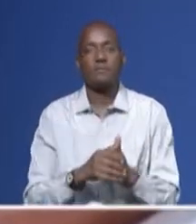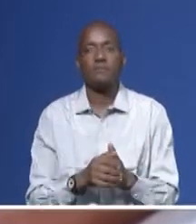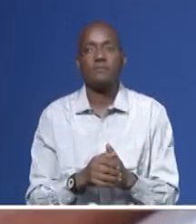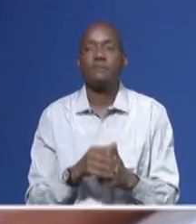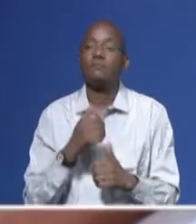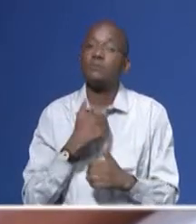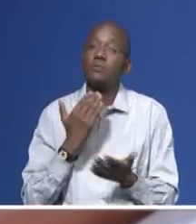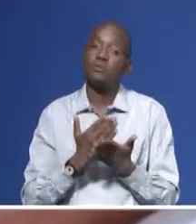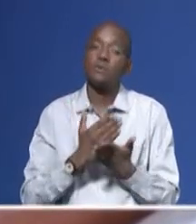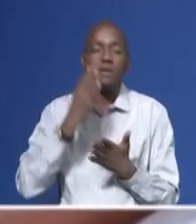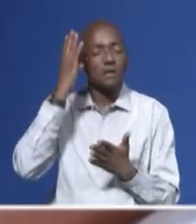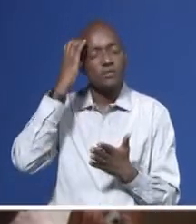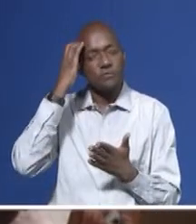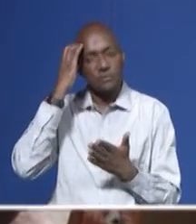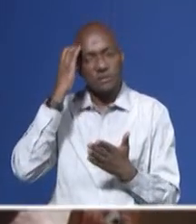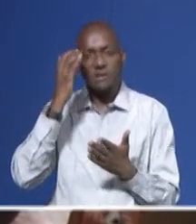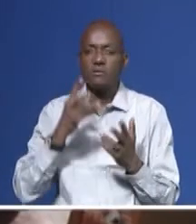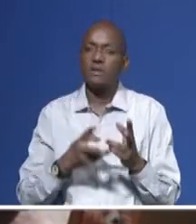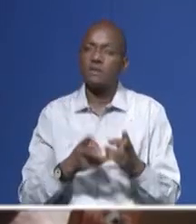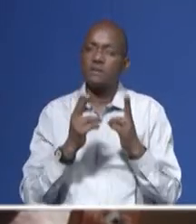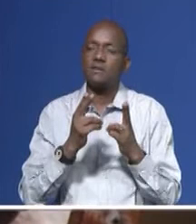Najutia kukatikiza masomo.